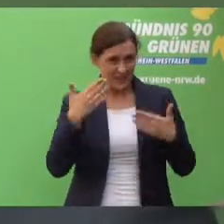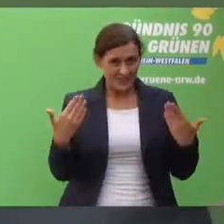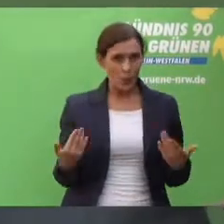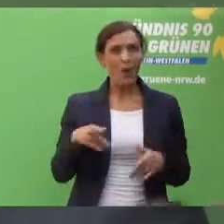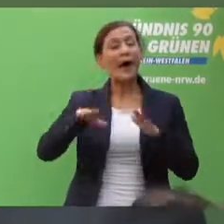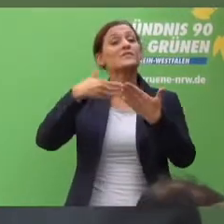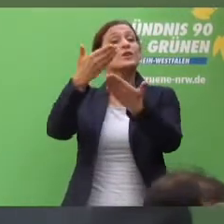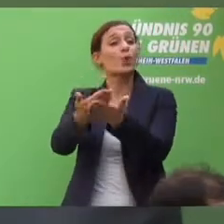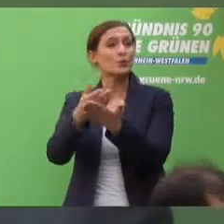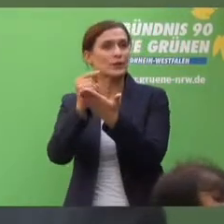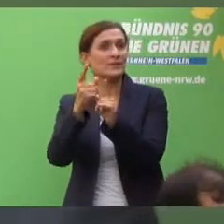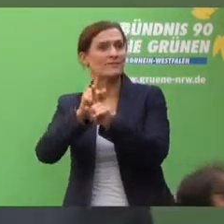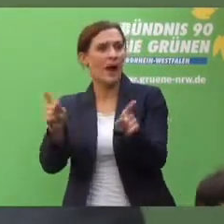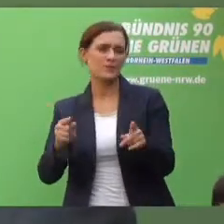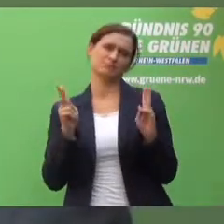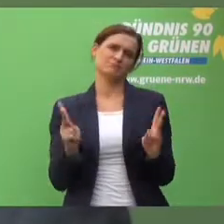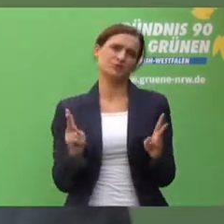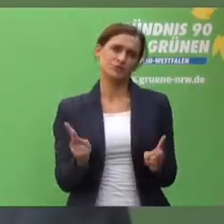Verbot ist.